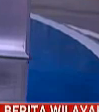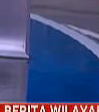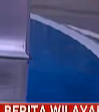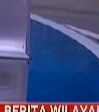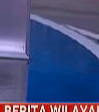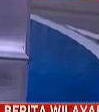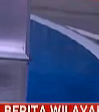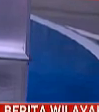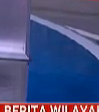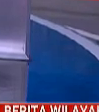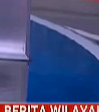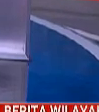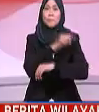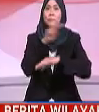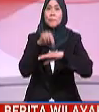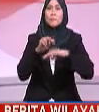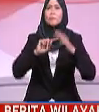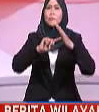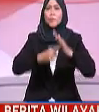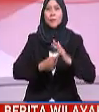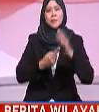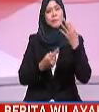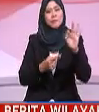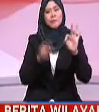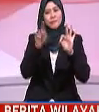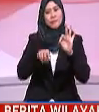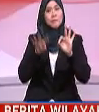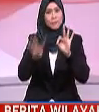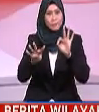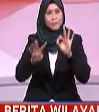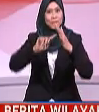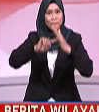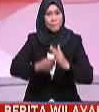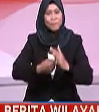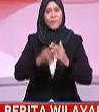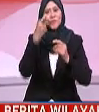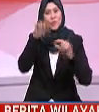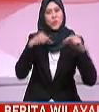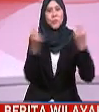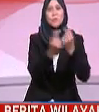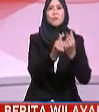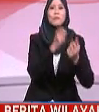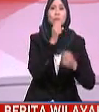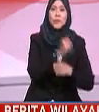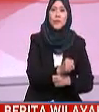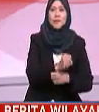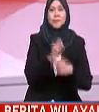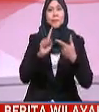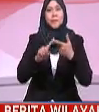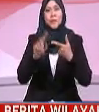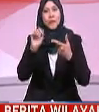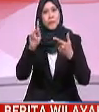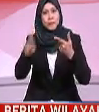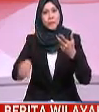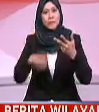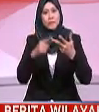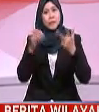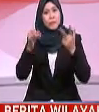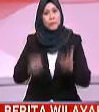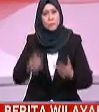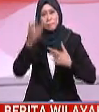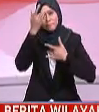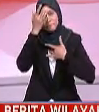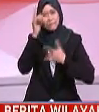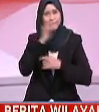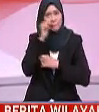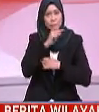Imunisasi COVID-19 kebangsaan bakal bermula 19 April ini melibatkan warga emas, orang kurang upaya OKU dan individu